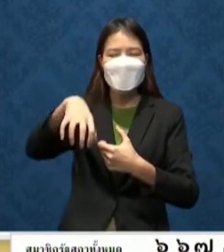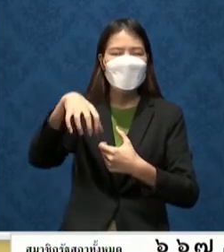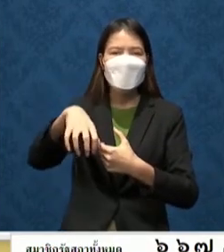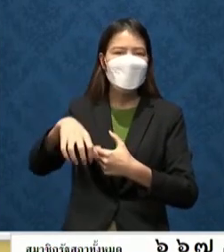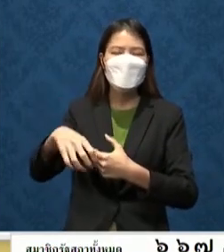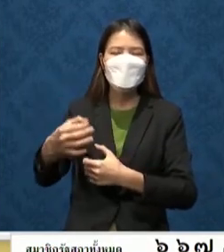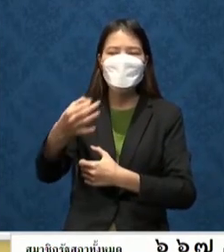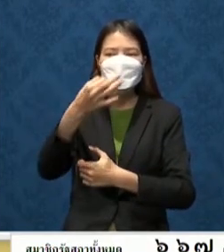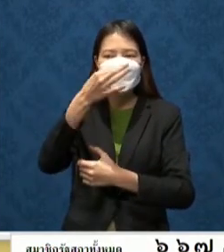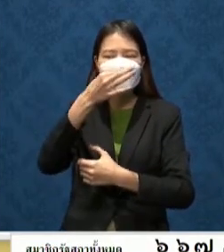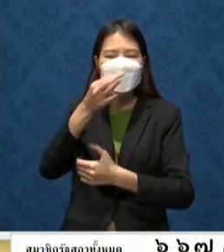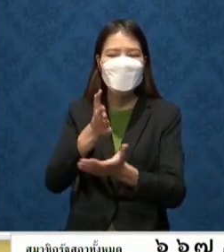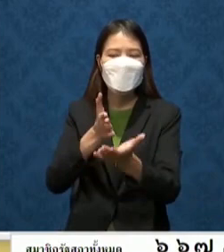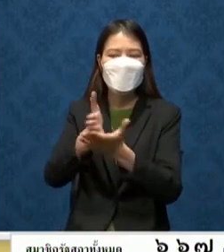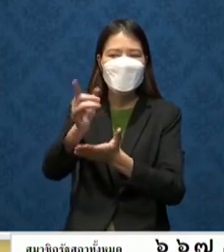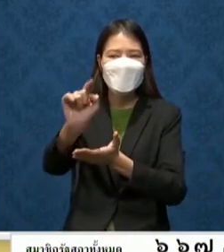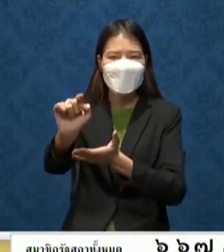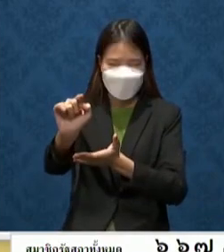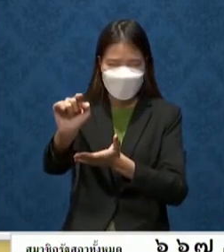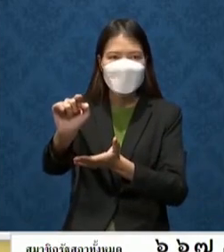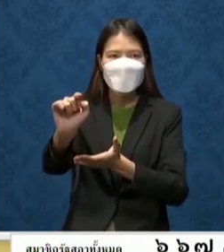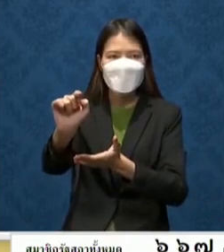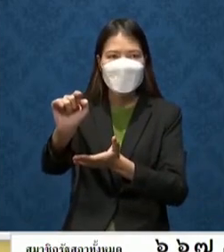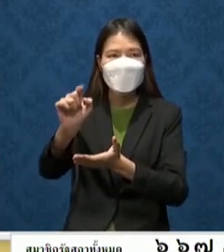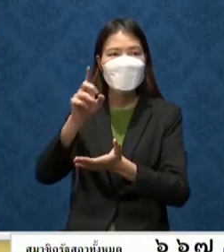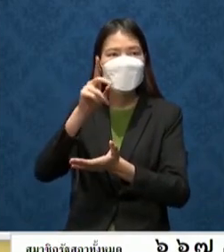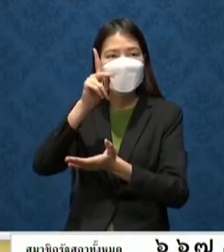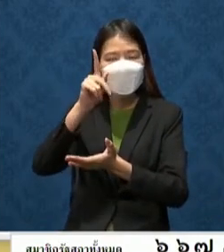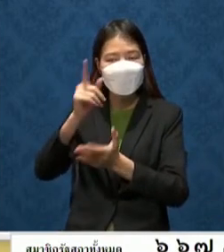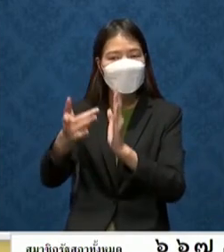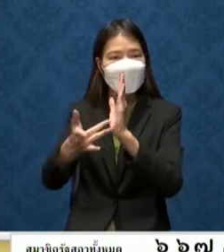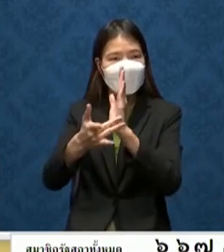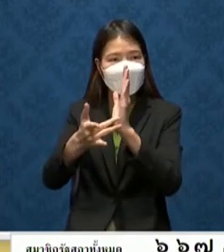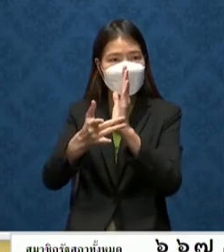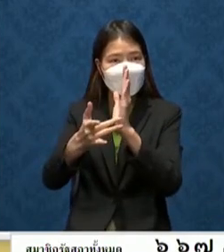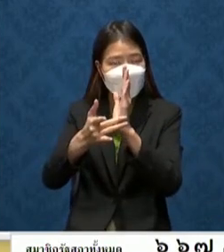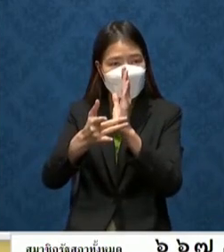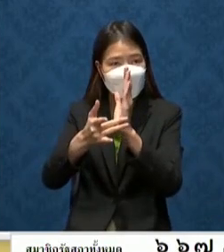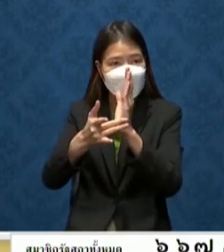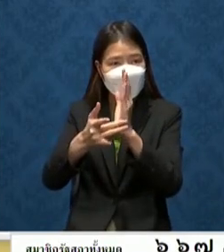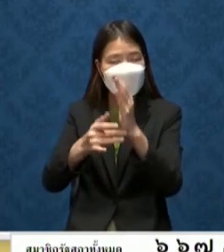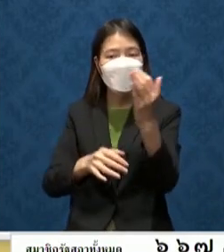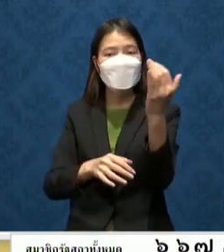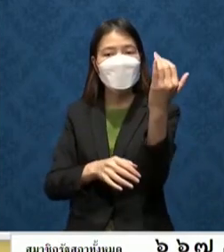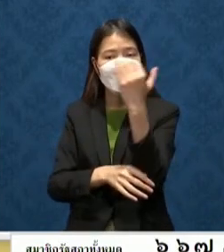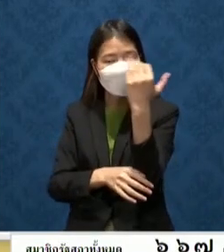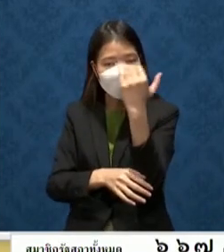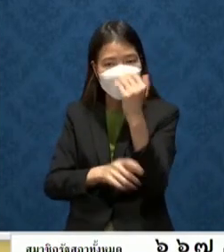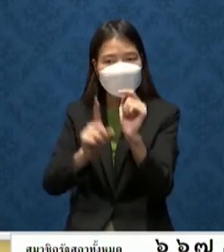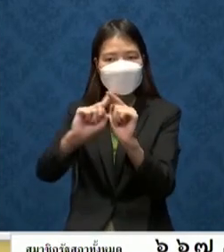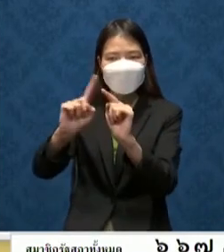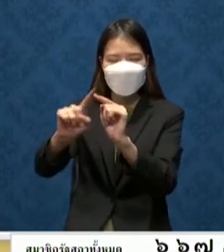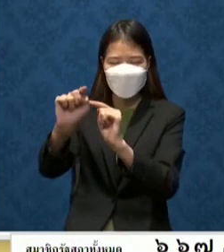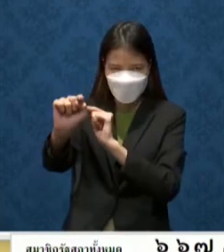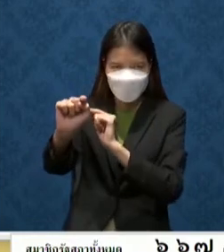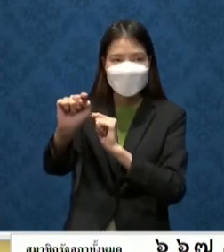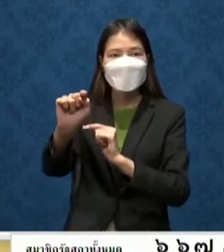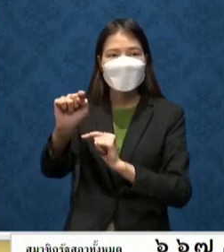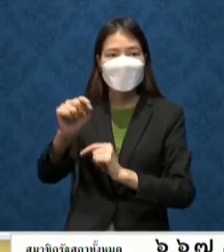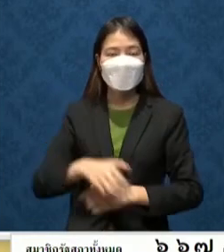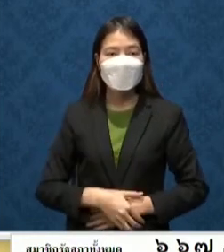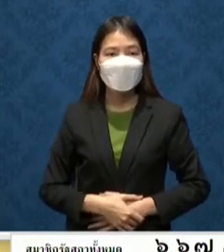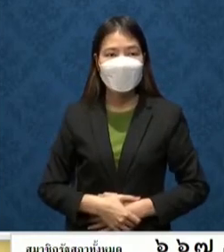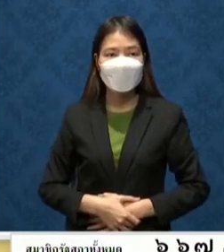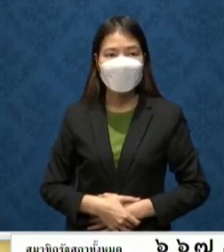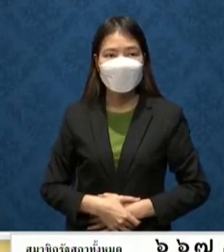เกิดดูจากสาระนี้ก็เทากับว่ากฎหมายไม่ใช่สิ่งที่จะมา